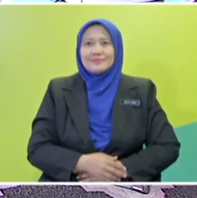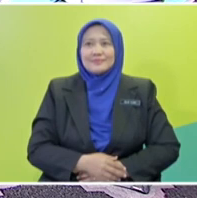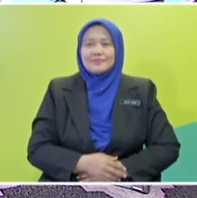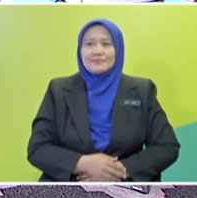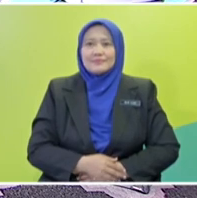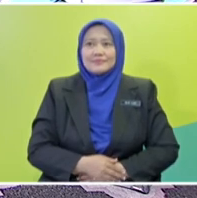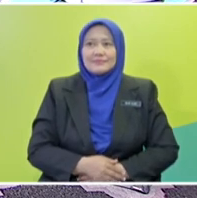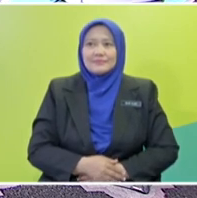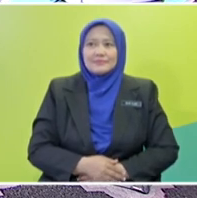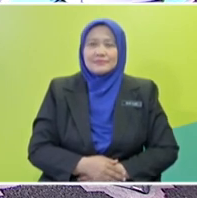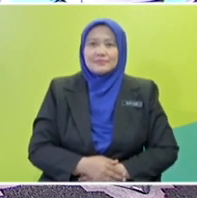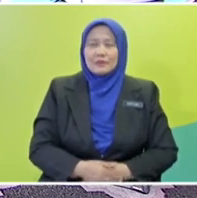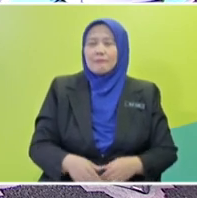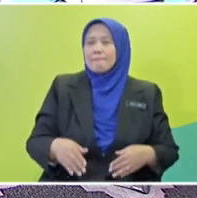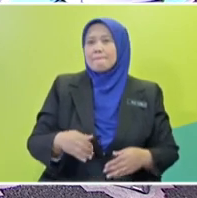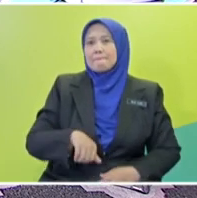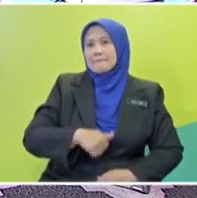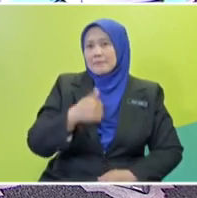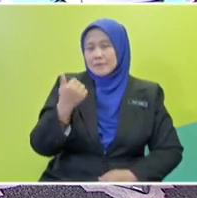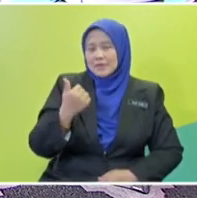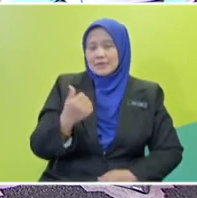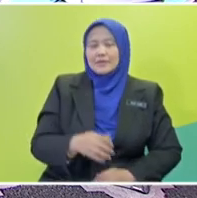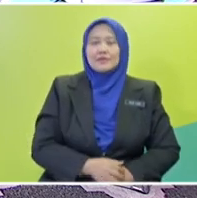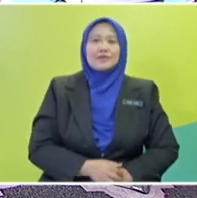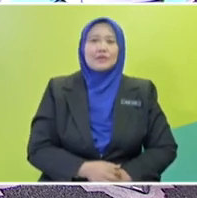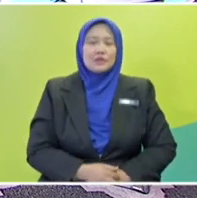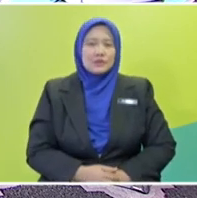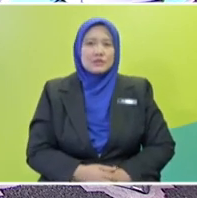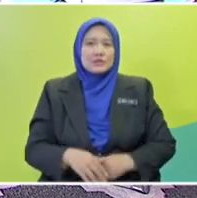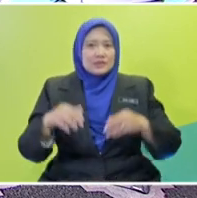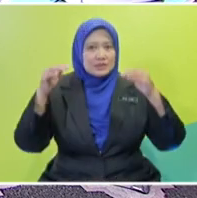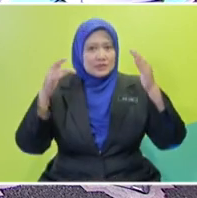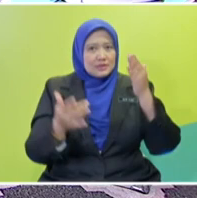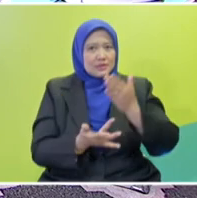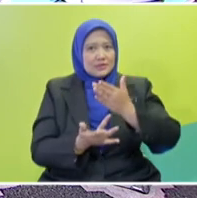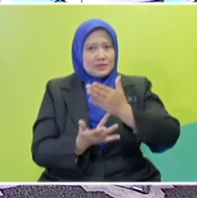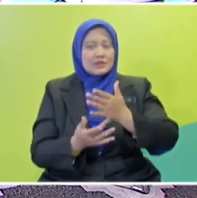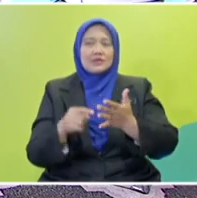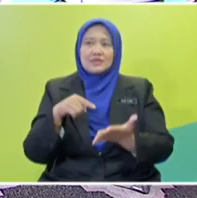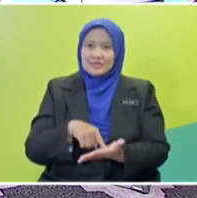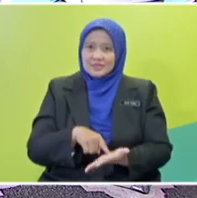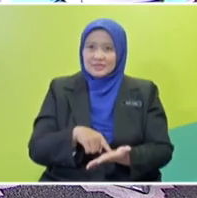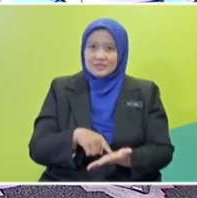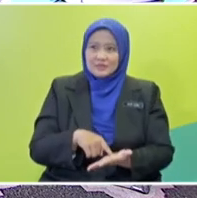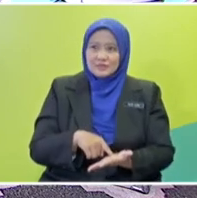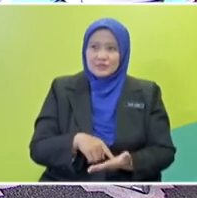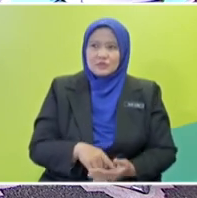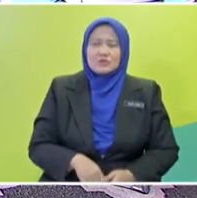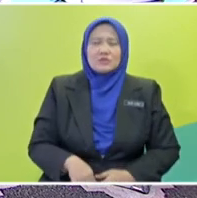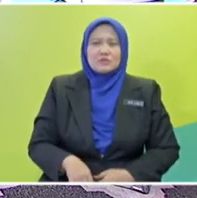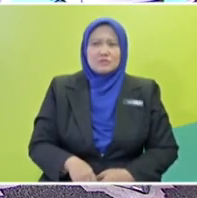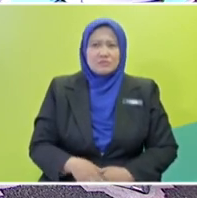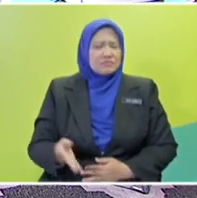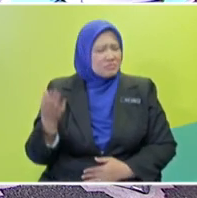maksudnya Baguslah ada teknologi ini kan saya ngomong begitu memudahkan kerja kita seperti saya tadi yang susah-susah